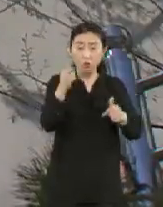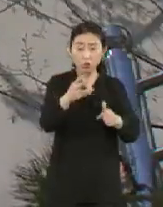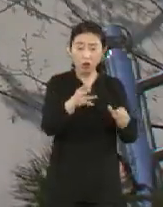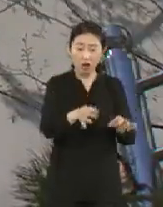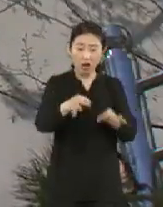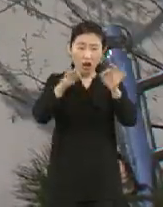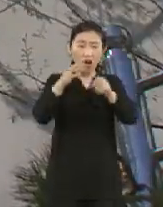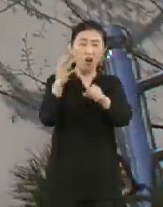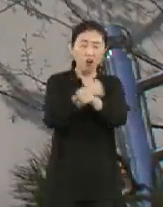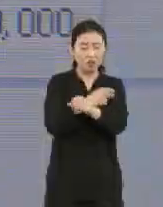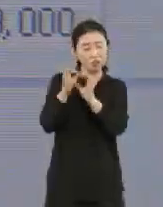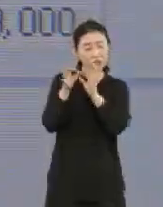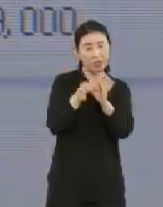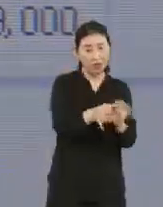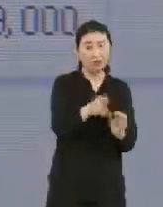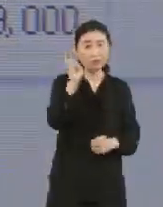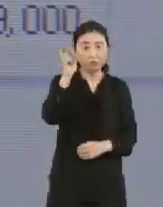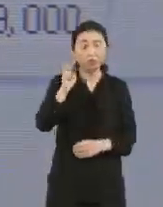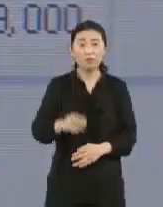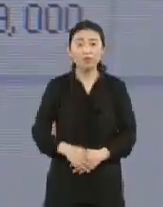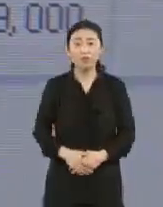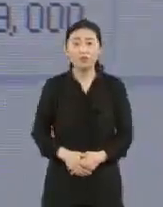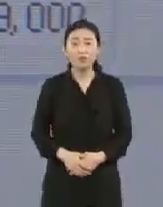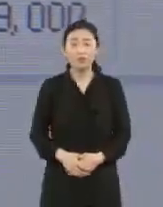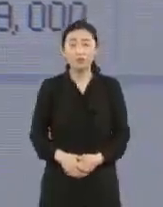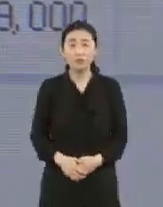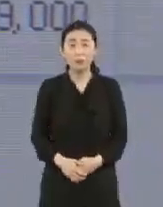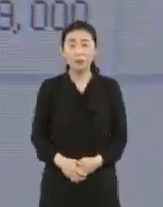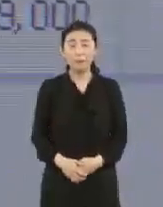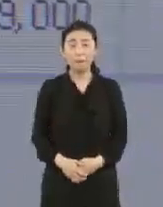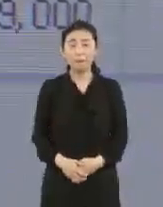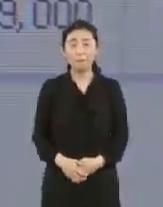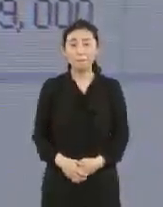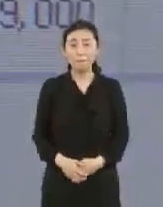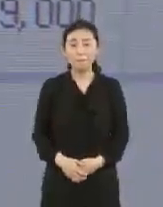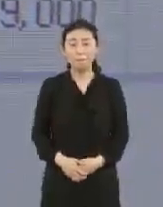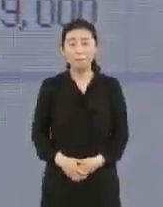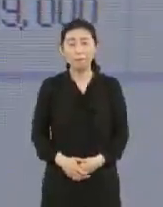강세가 당분간 이어질 것으로 전망했습니다. TJB 김건규입니다.